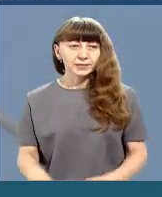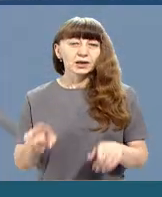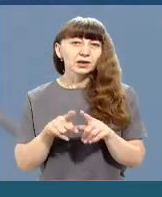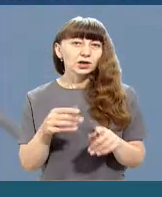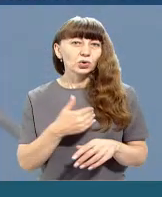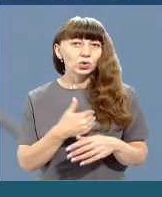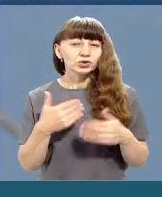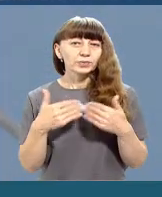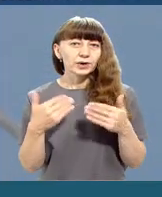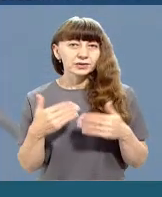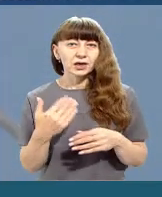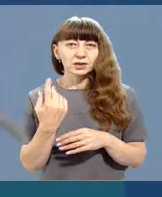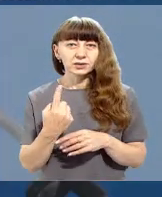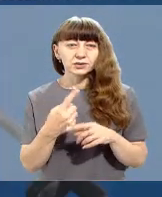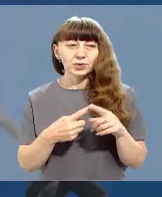ниетті.